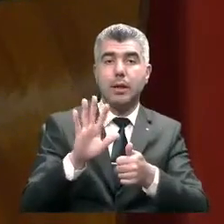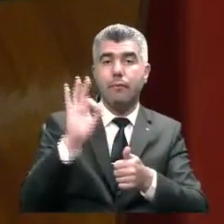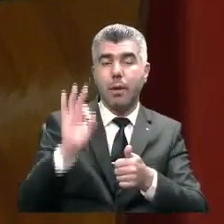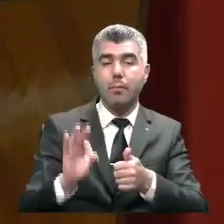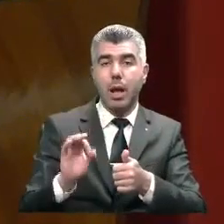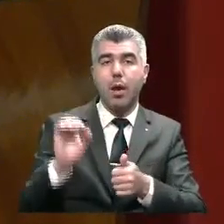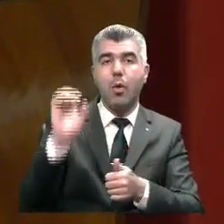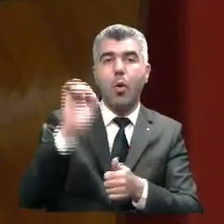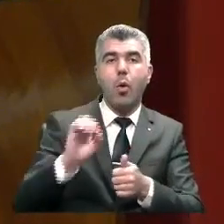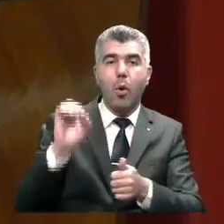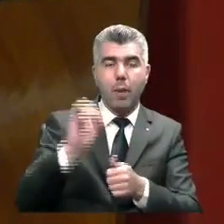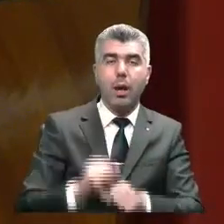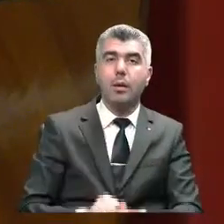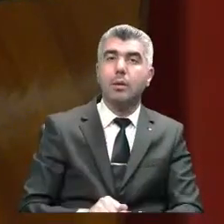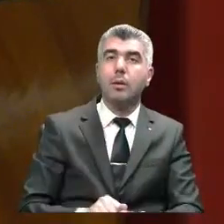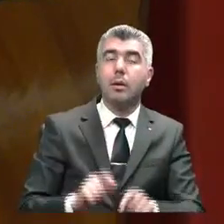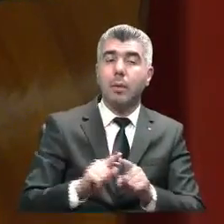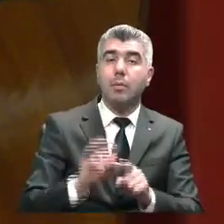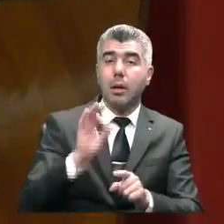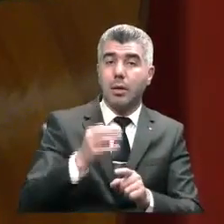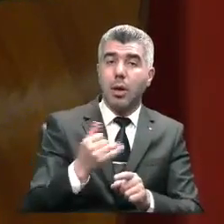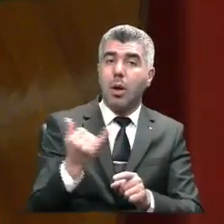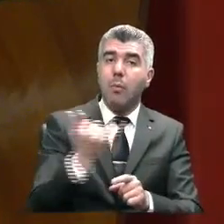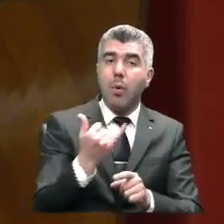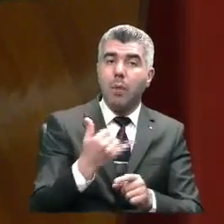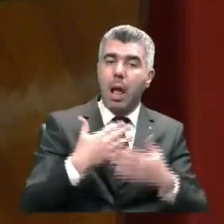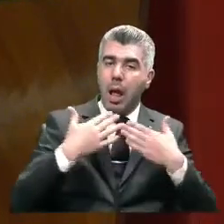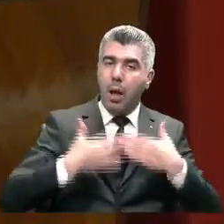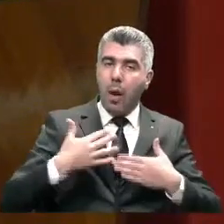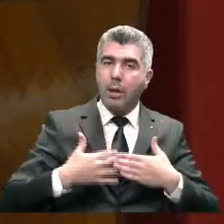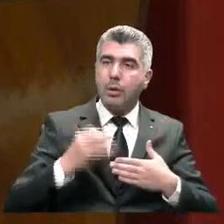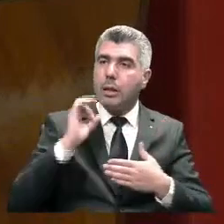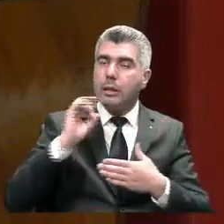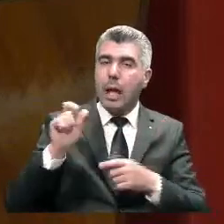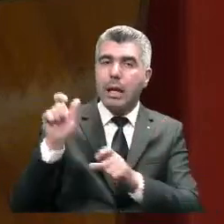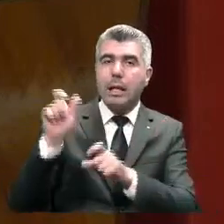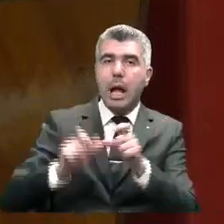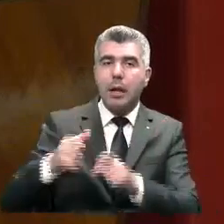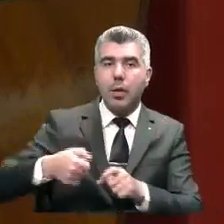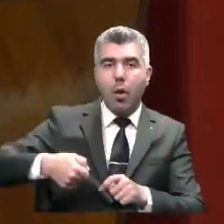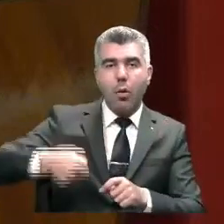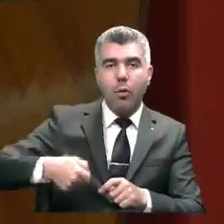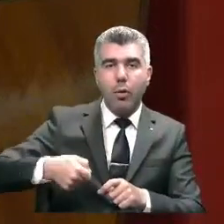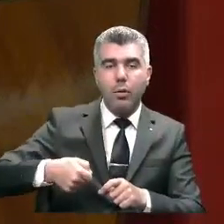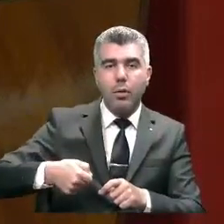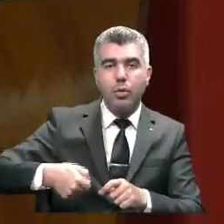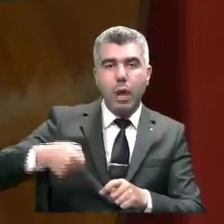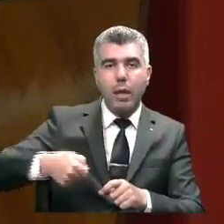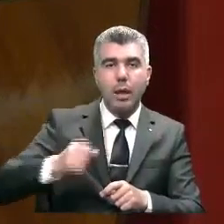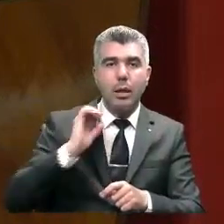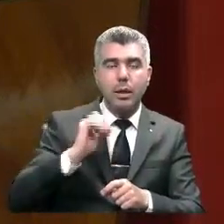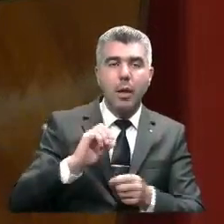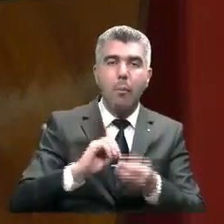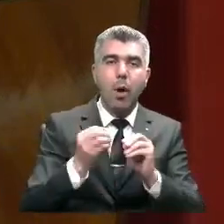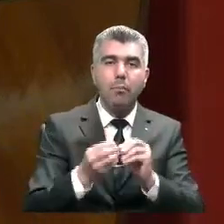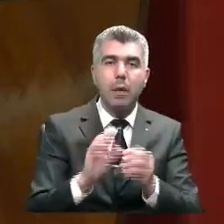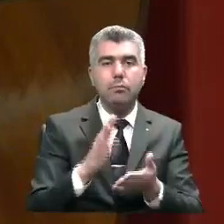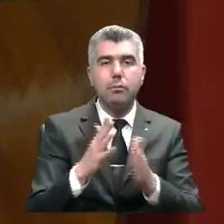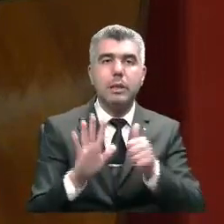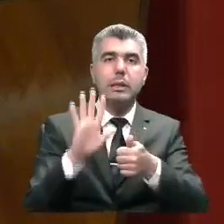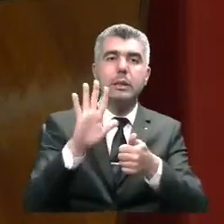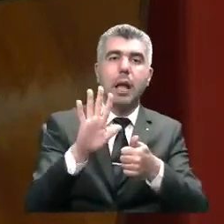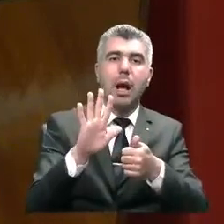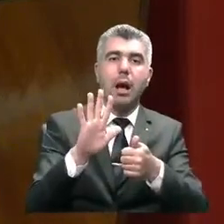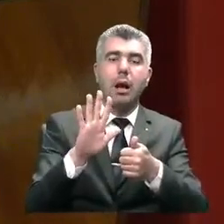وتسعى الشركه ايضا الى تحسين معالجه امتعه المسافرين حيث ان نسبه المشاكل المتعلقه بالمتعه لم تتعدى سته حالات